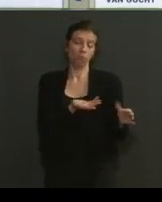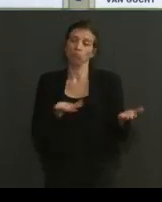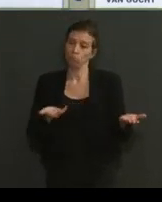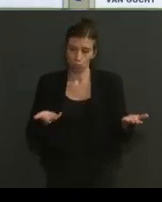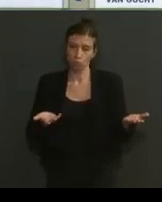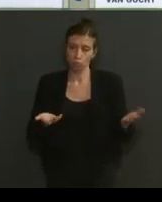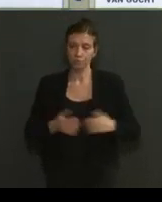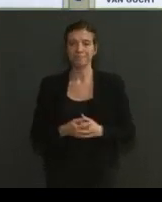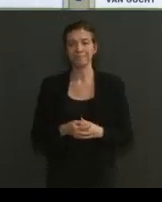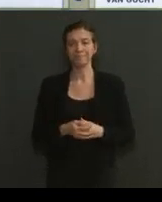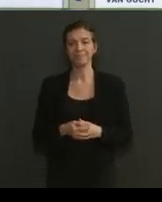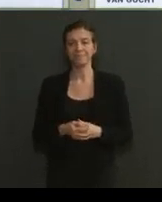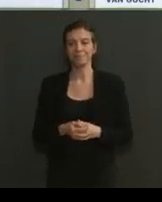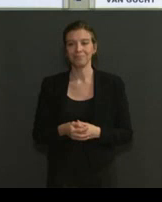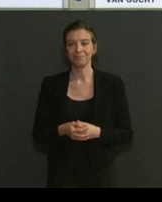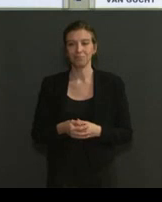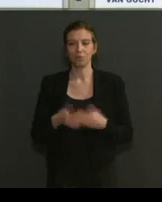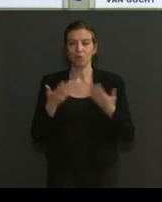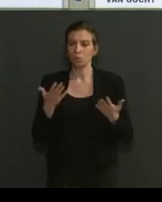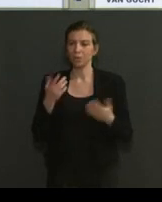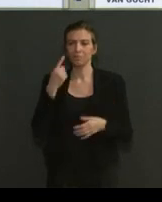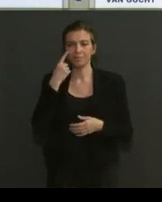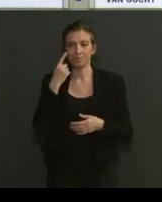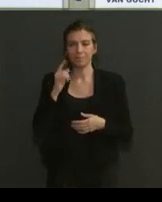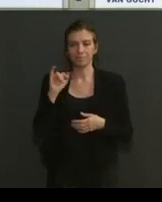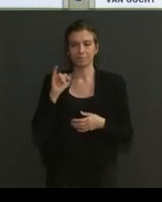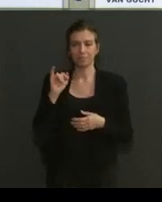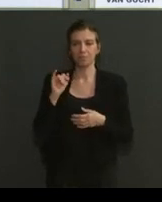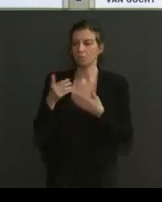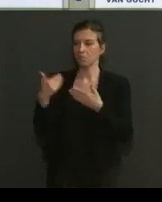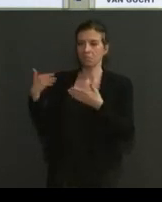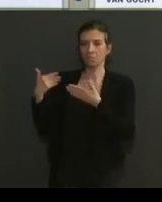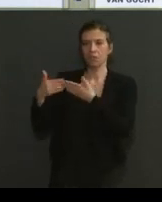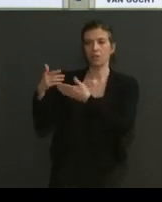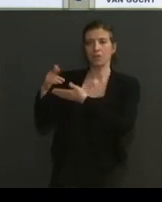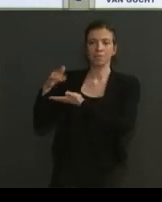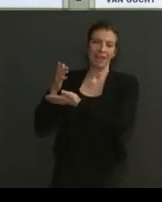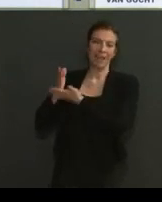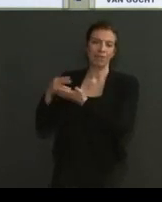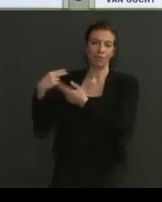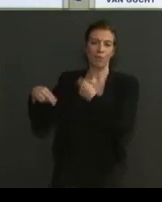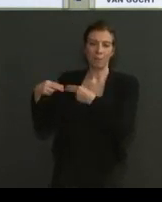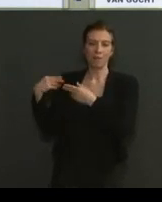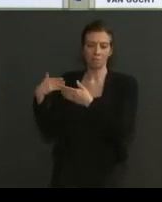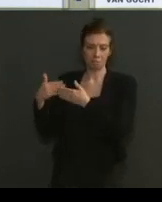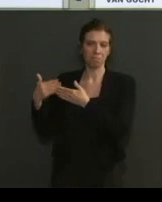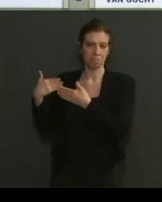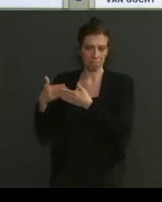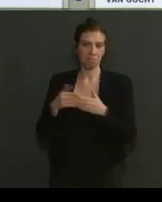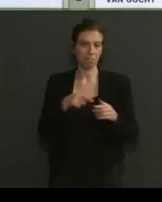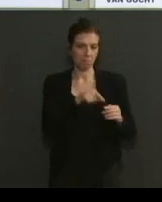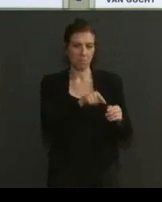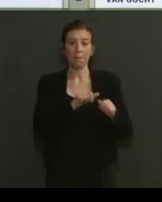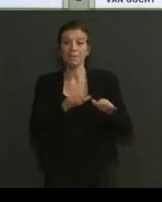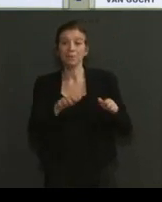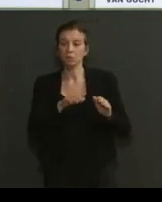We kunnen ook stellen dat sinds half november het aantal besmettingen bij kinderen vrij constant is gebleven en laag is gebleven. En